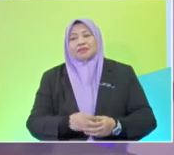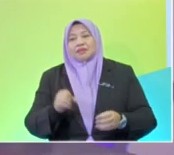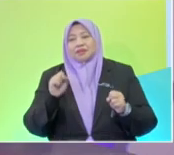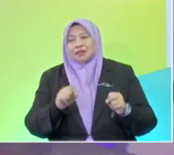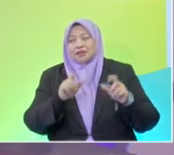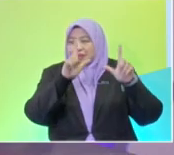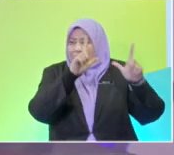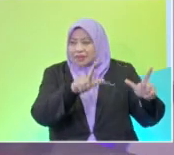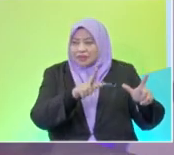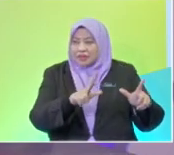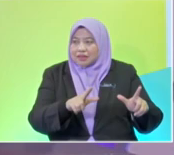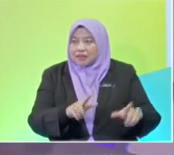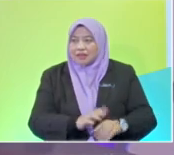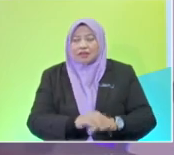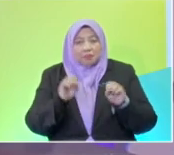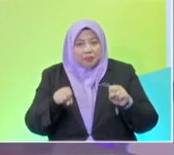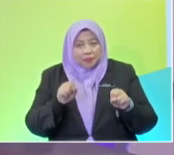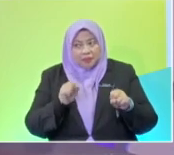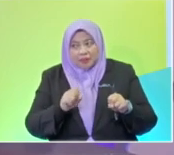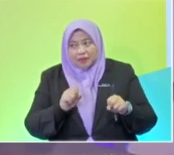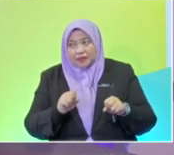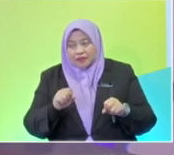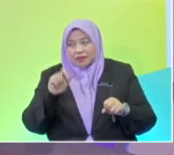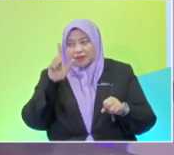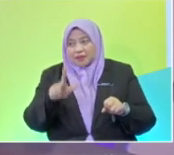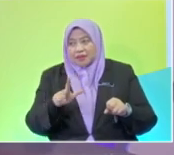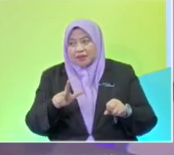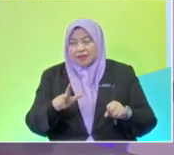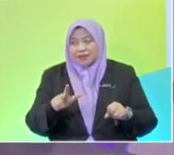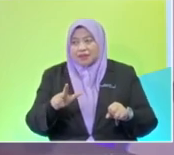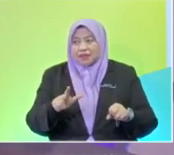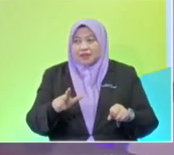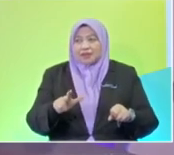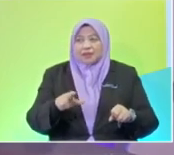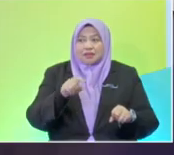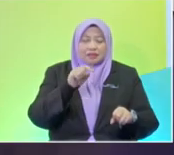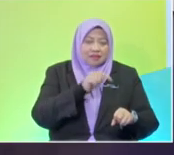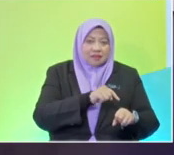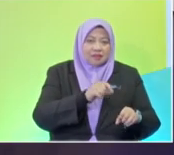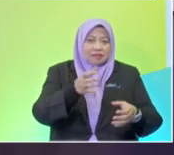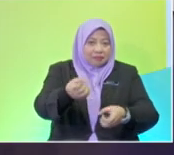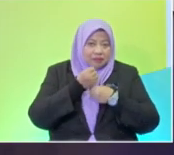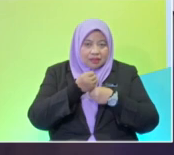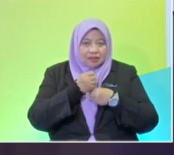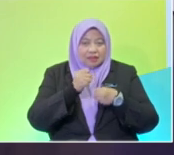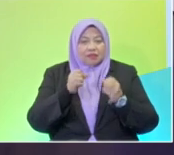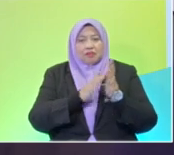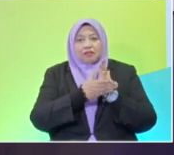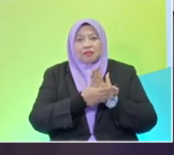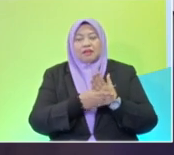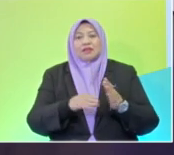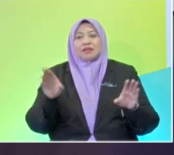itu menarik ditarik oleh magnet sapi gambar itu di bagian sini ditarik oleh magnet Oke